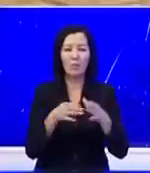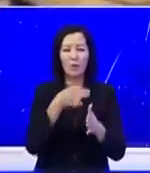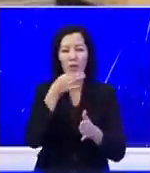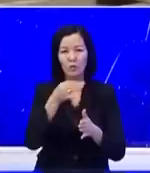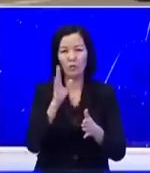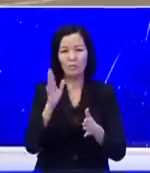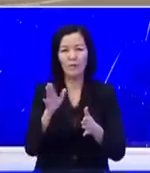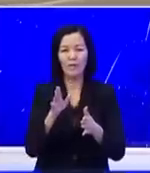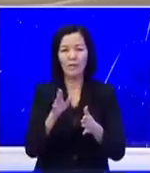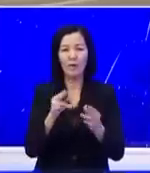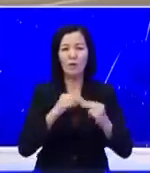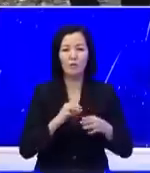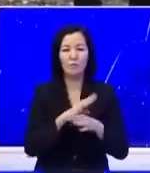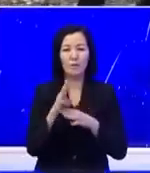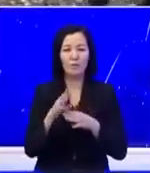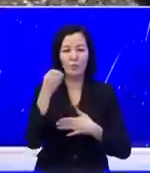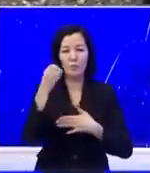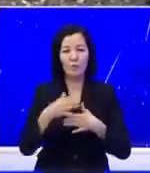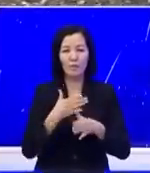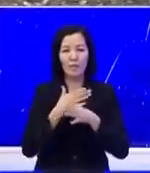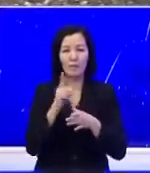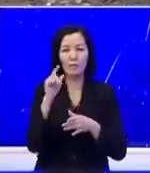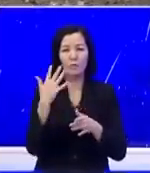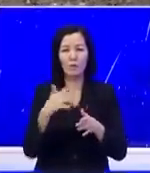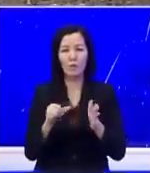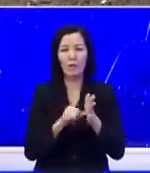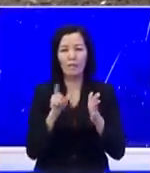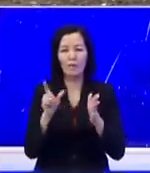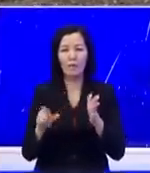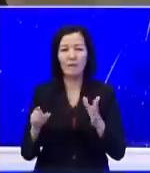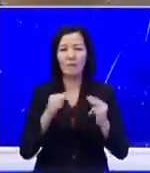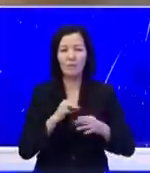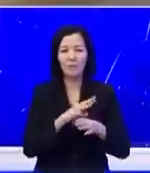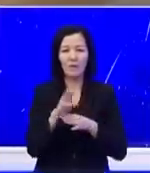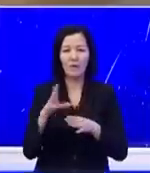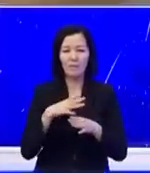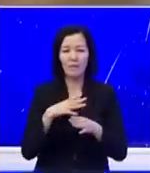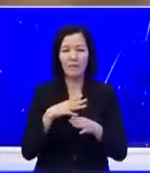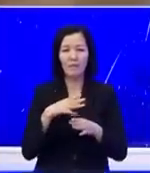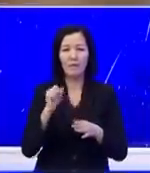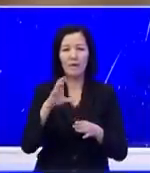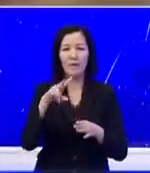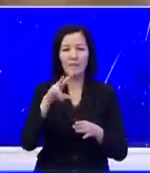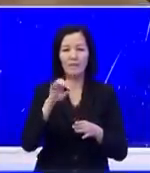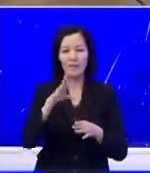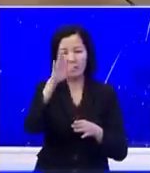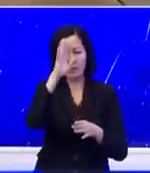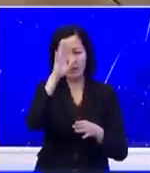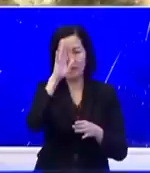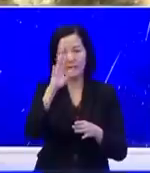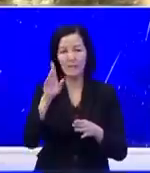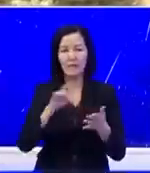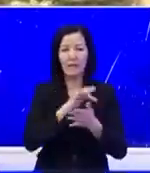жауапты. Олар жұмыспен қамту орталығы арқылы 156 адамды жұмыспен қамтыған. Солардың бірі Аслан Өмірбек. Оның қаладағы